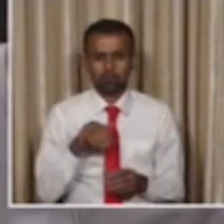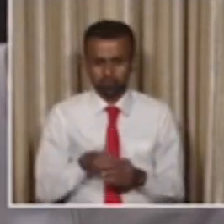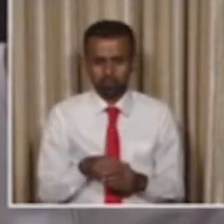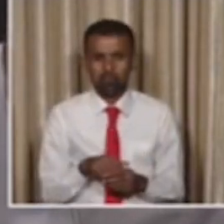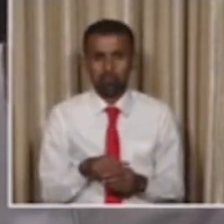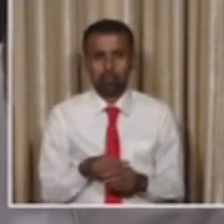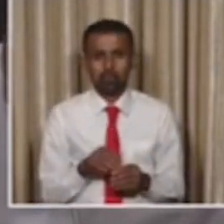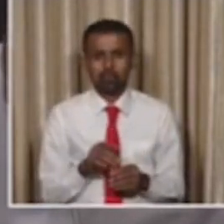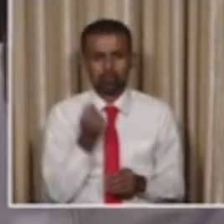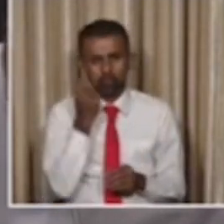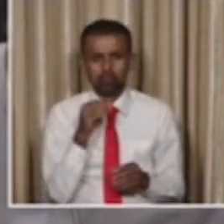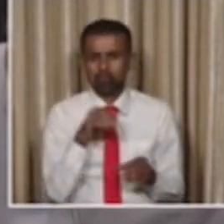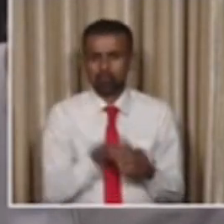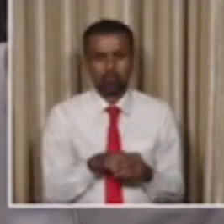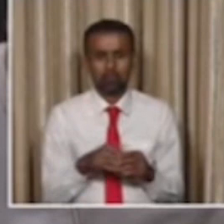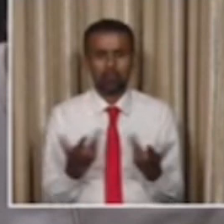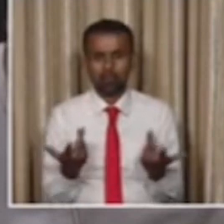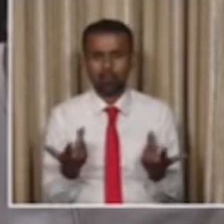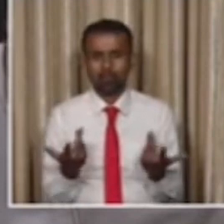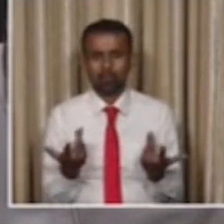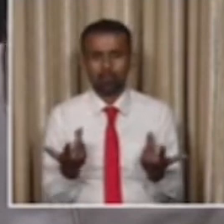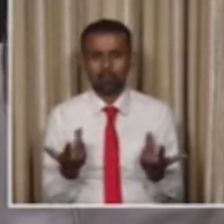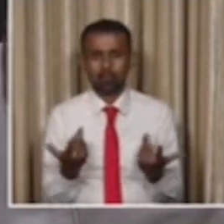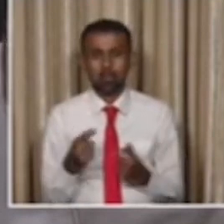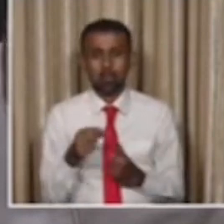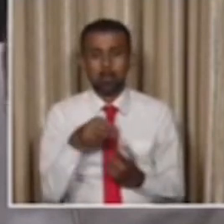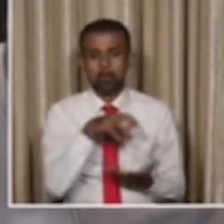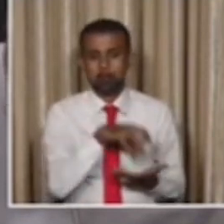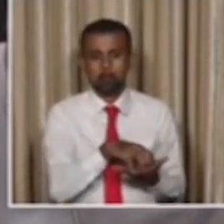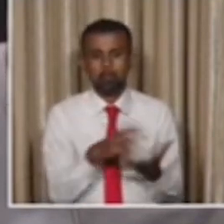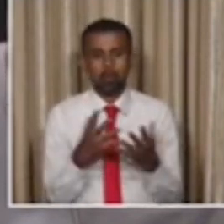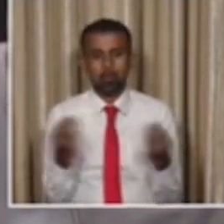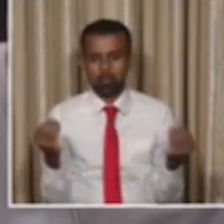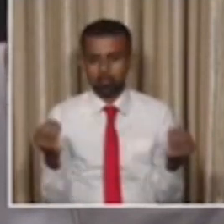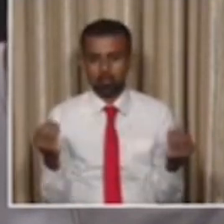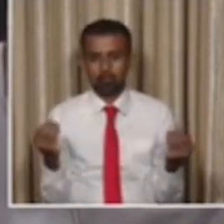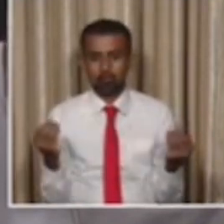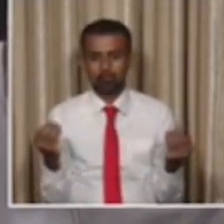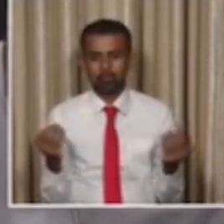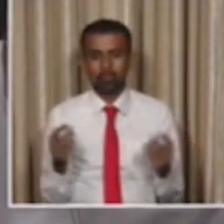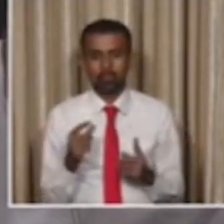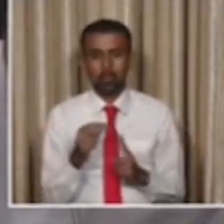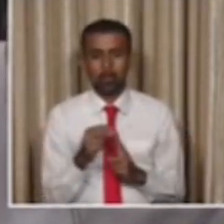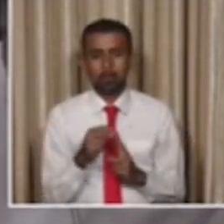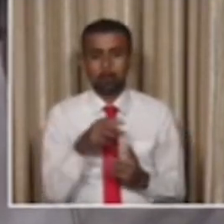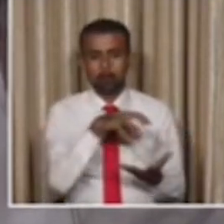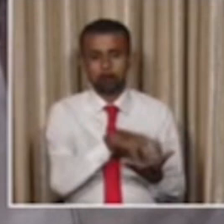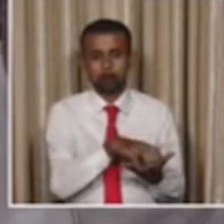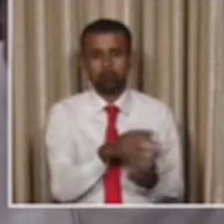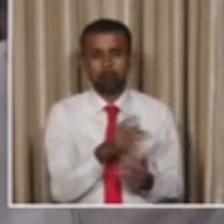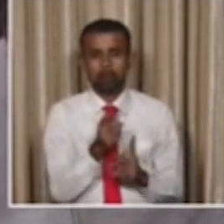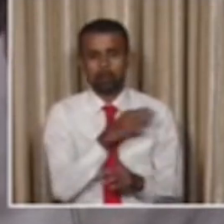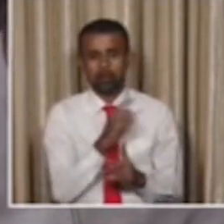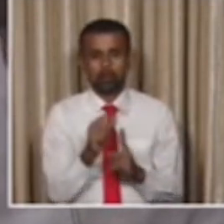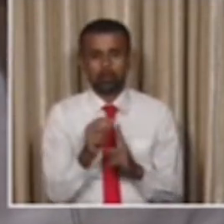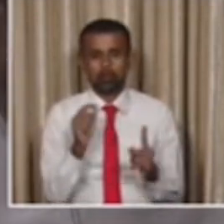එහෙම අන්තර්ගත කළත් නැහැ. අපිට පළාත් සභාව විසිරා ඇරලා තියෙන නිසා ඕනම් පළාත් සභාවේ හිටපු මන්ත්‍රී කෙනෙක්